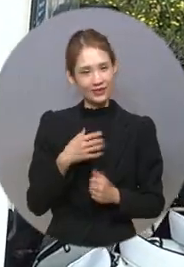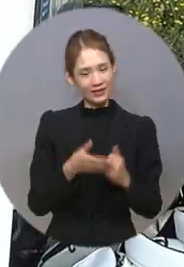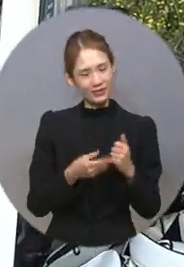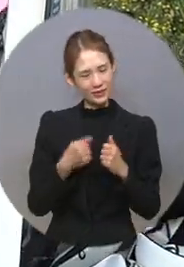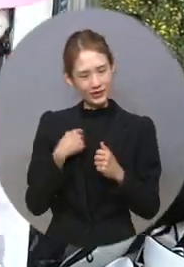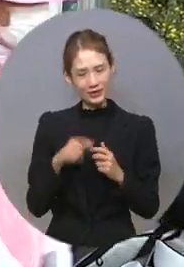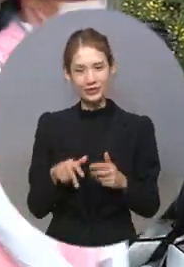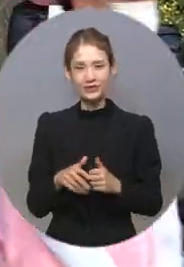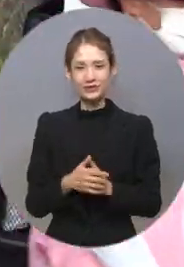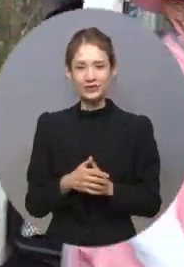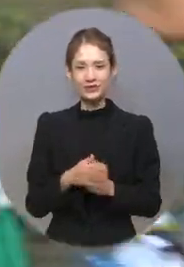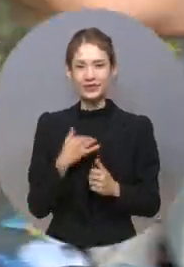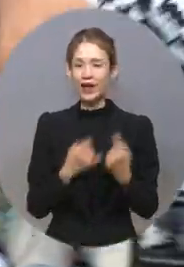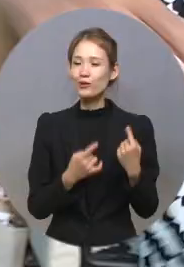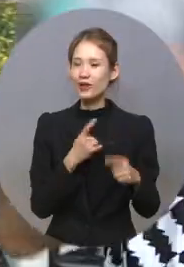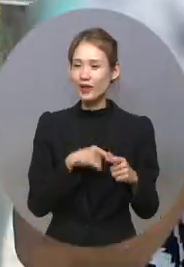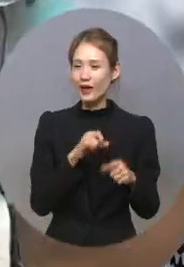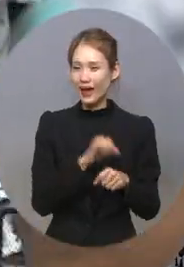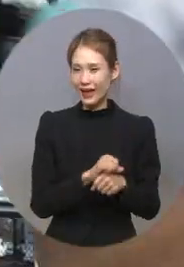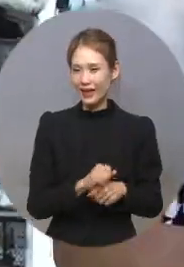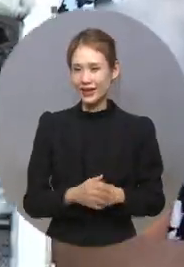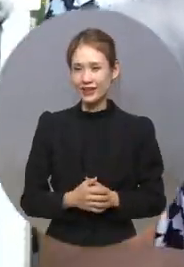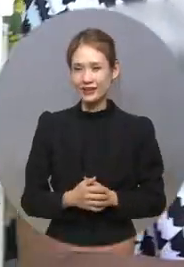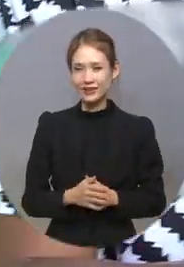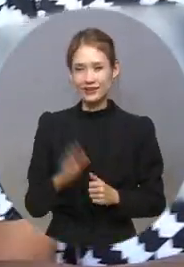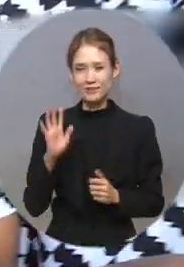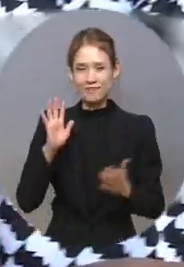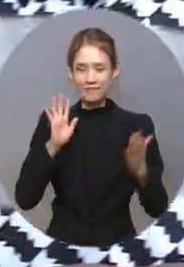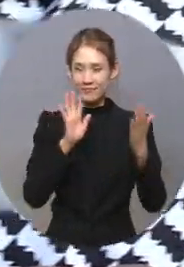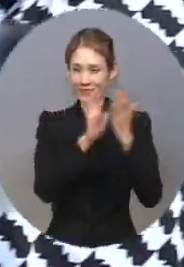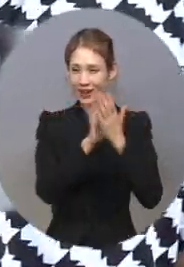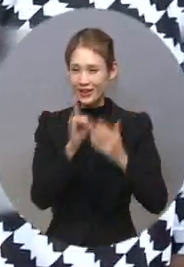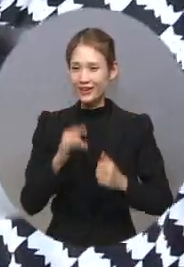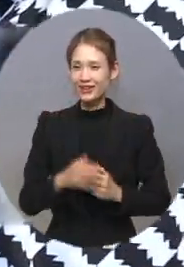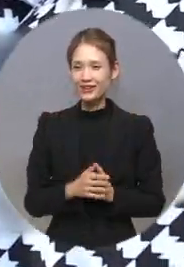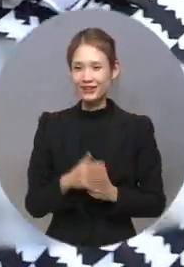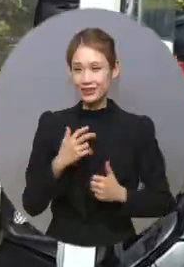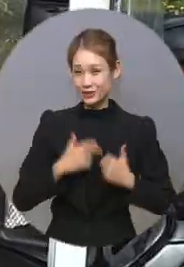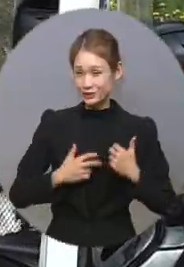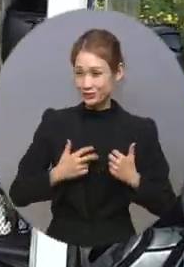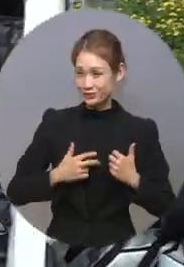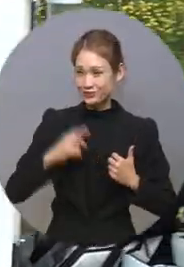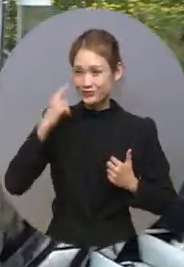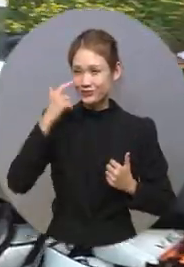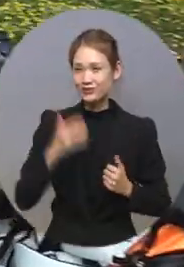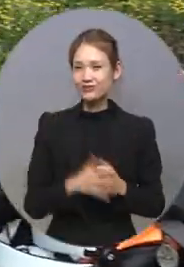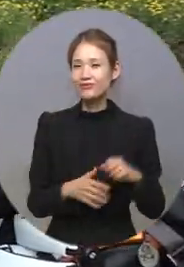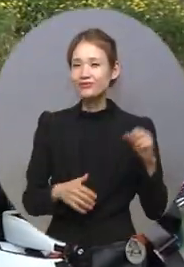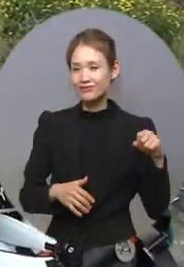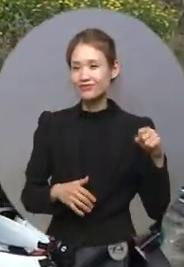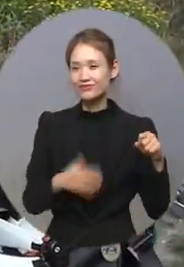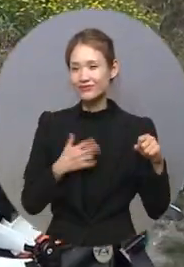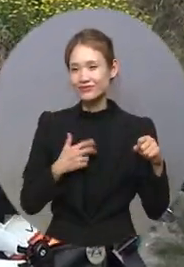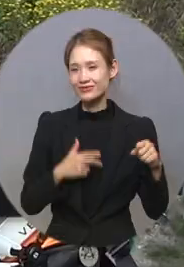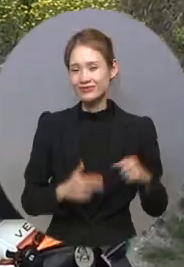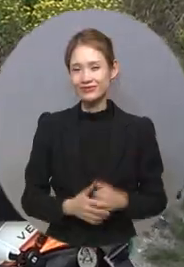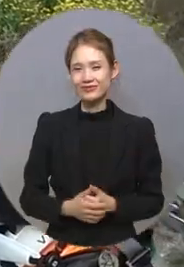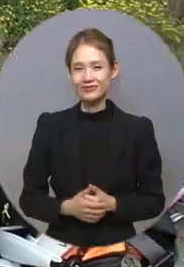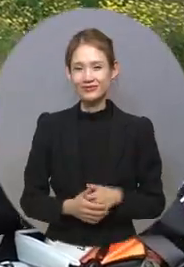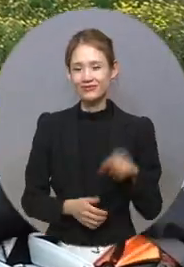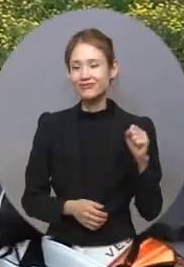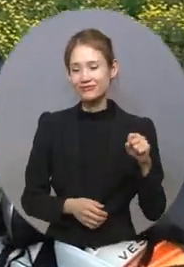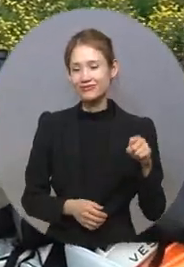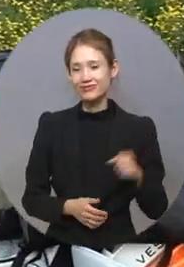잘했어. 너라도 잘 쳐야지. 화이팅! 오빠 재밌쥬? 어